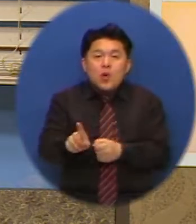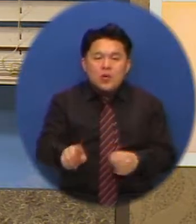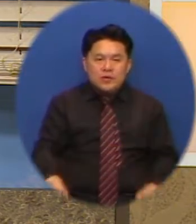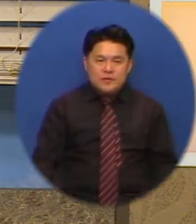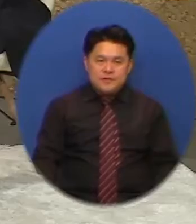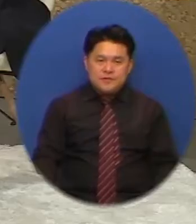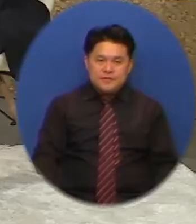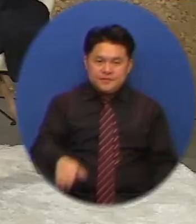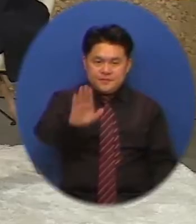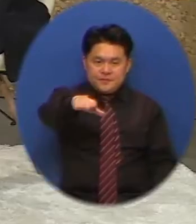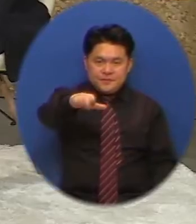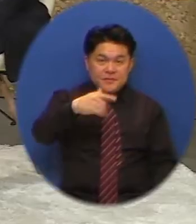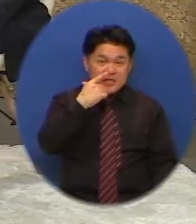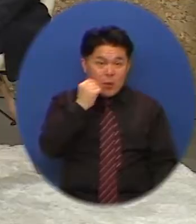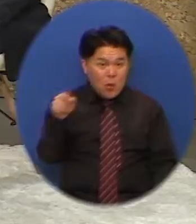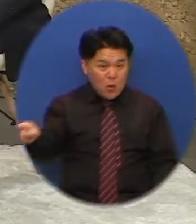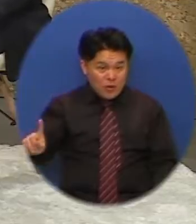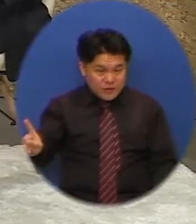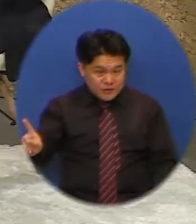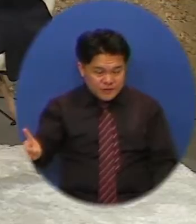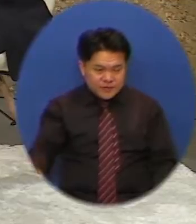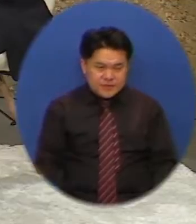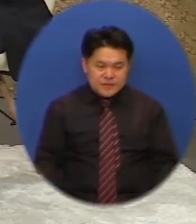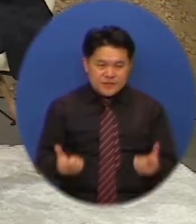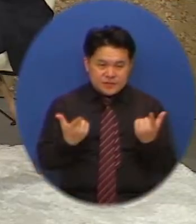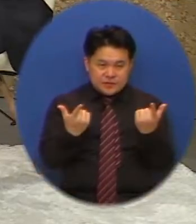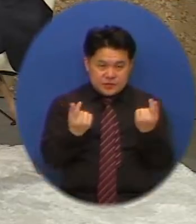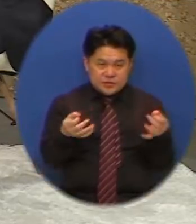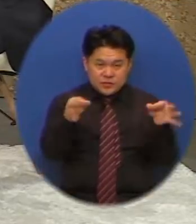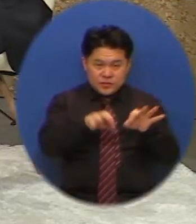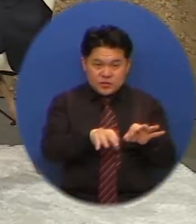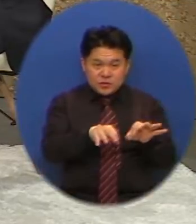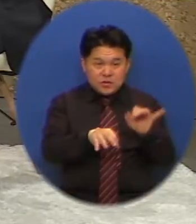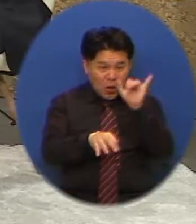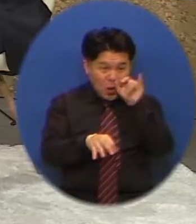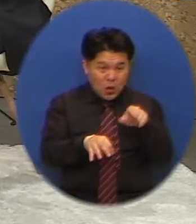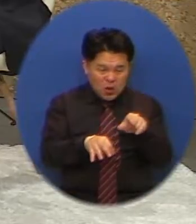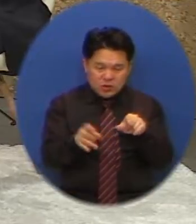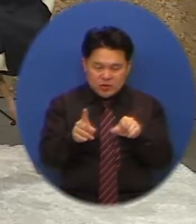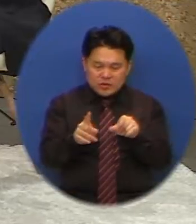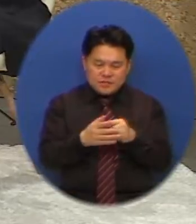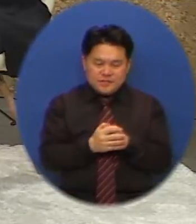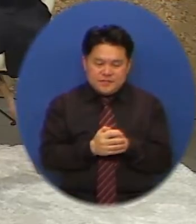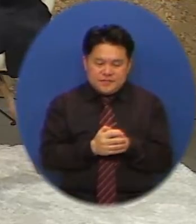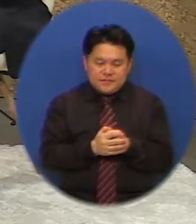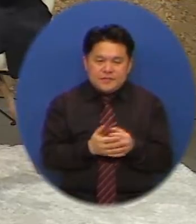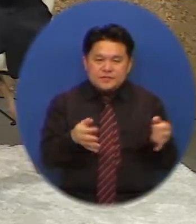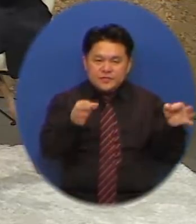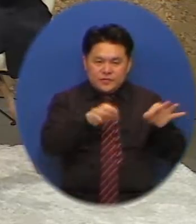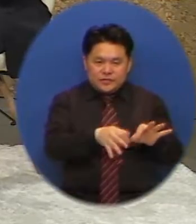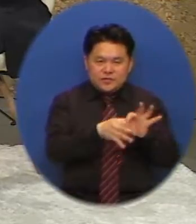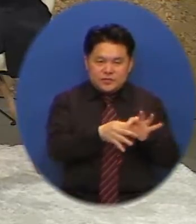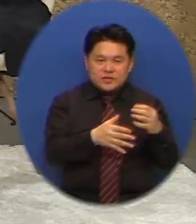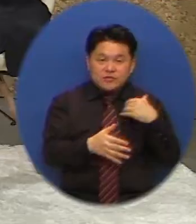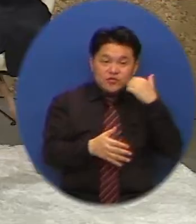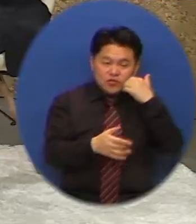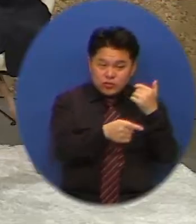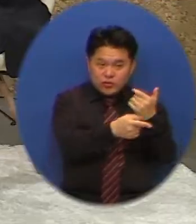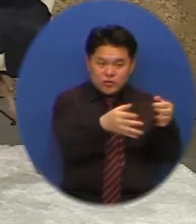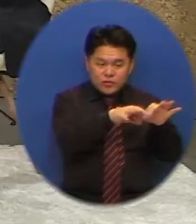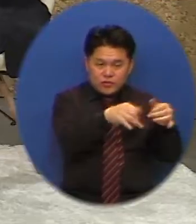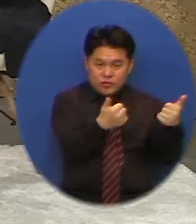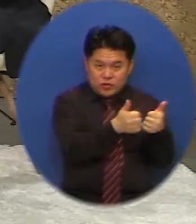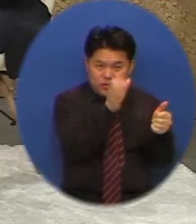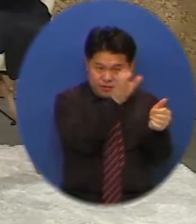그러니까 일본 같은 데는 어떻게 하냐면요. 공동모금회가 이제 모금하는 건 이제 공동모금회 주체되는데 배분 있지 않습니까? 예.